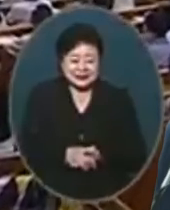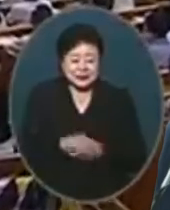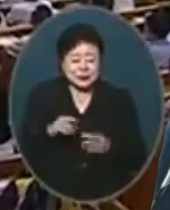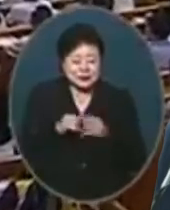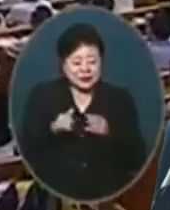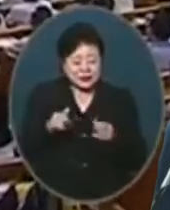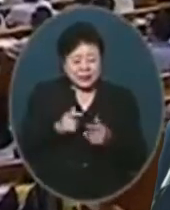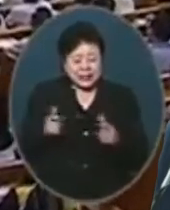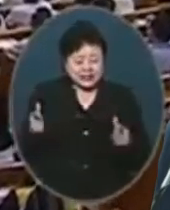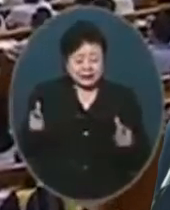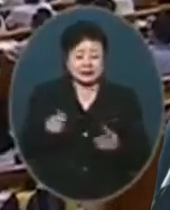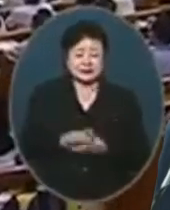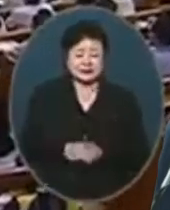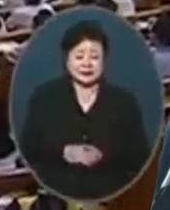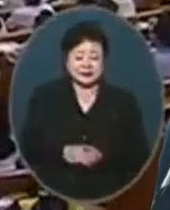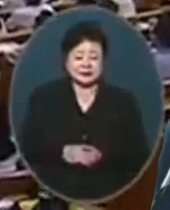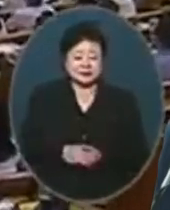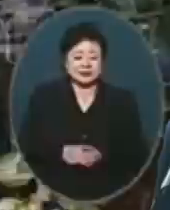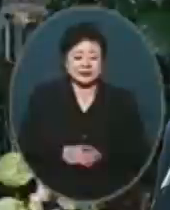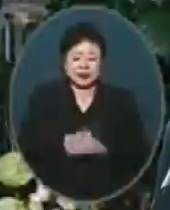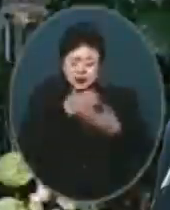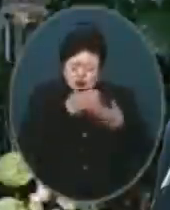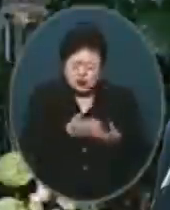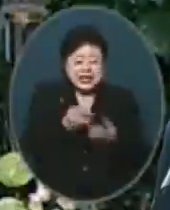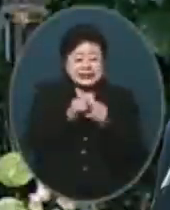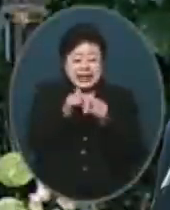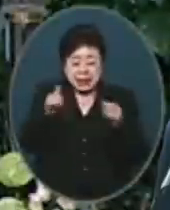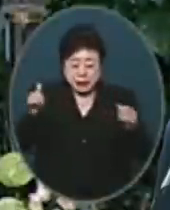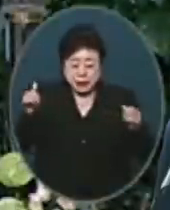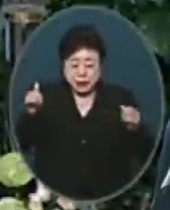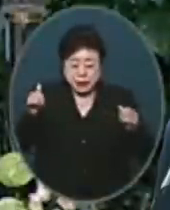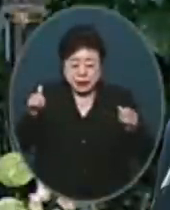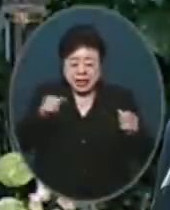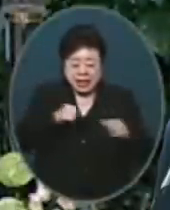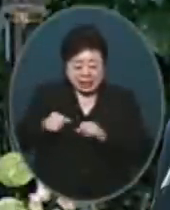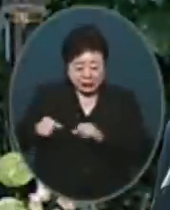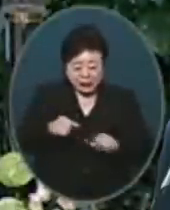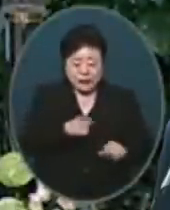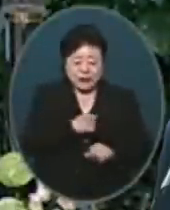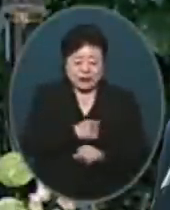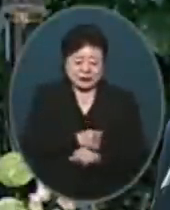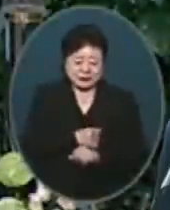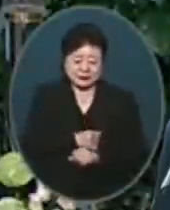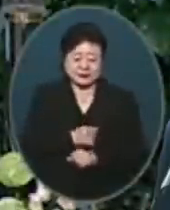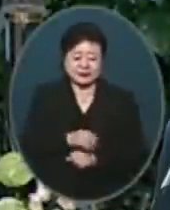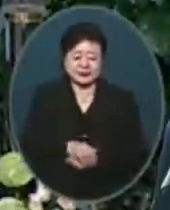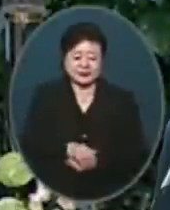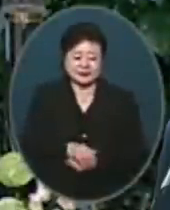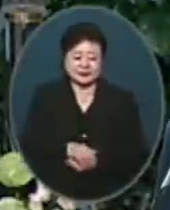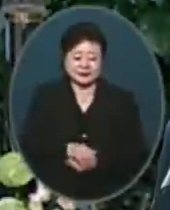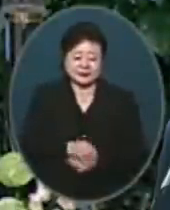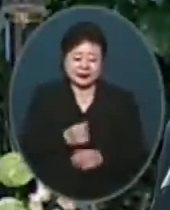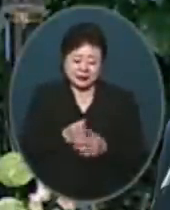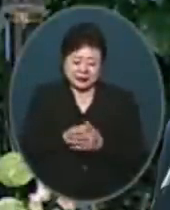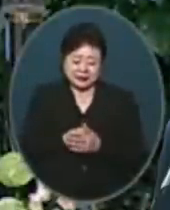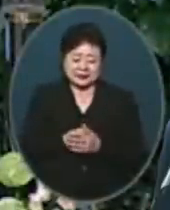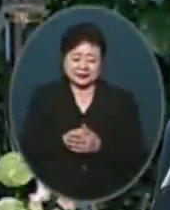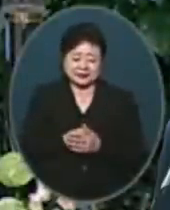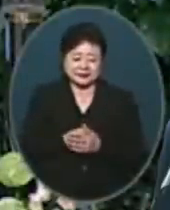보통 사람이 아닌 고귀한 사람으로 행동을 하기 때문에